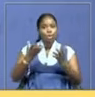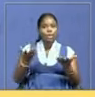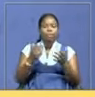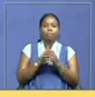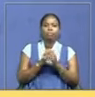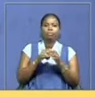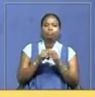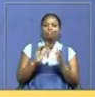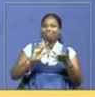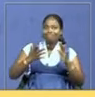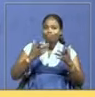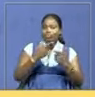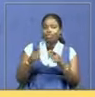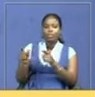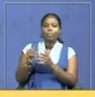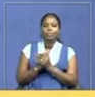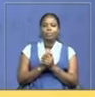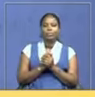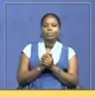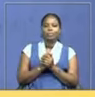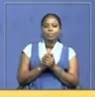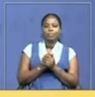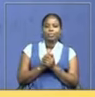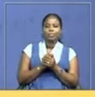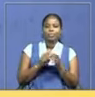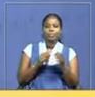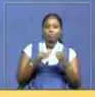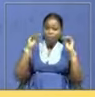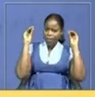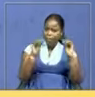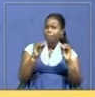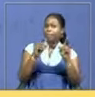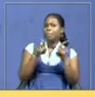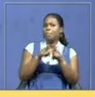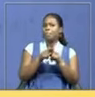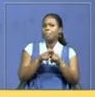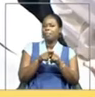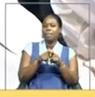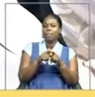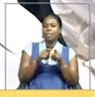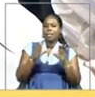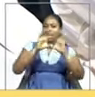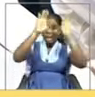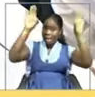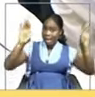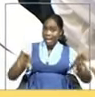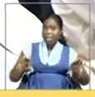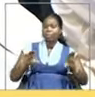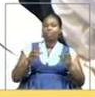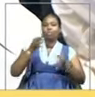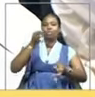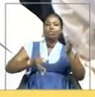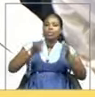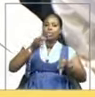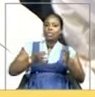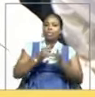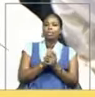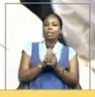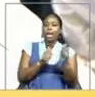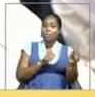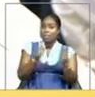du procès pénal le régime de la sanction pénale le casadre juridiques et institutionnels de l'administration